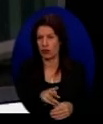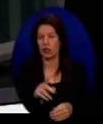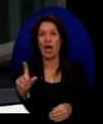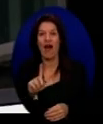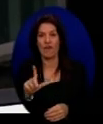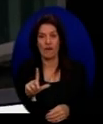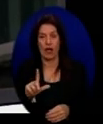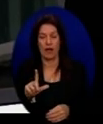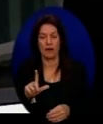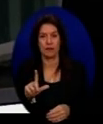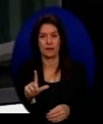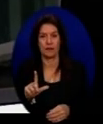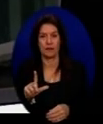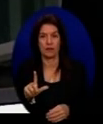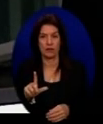הגל האחור הזה,